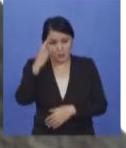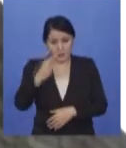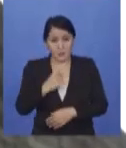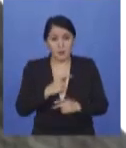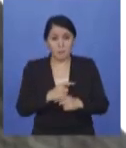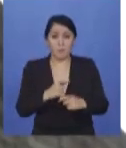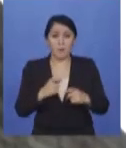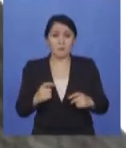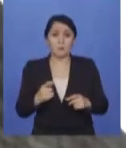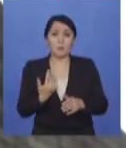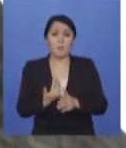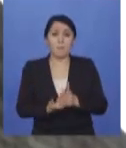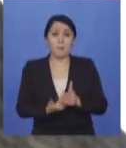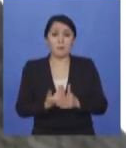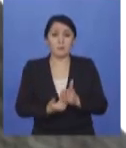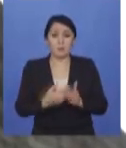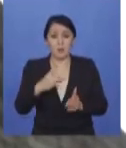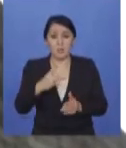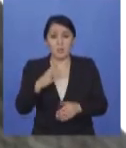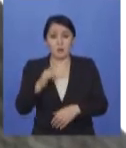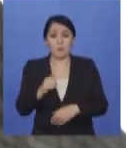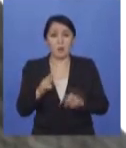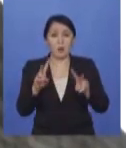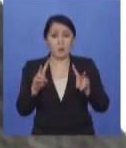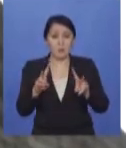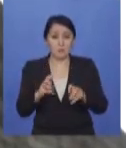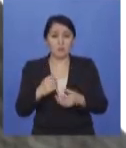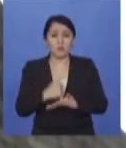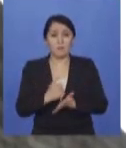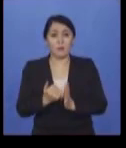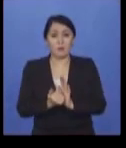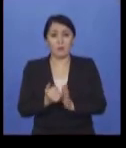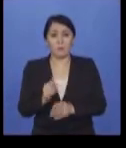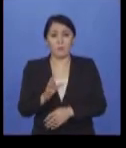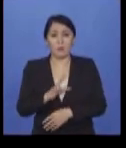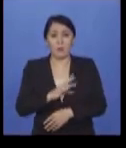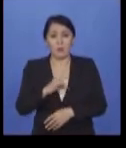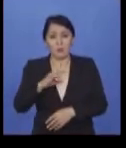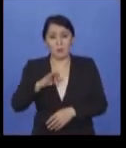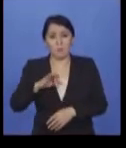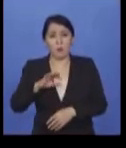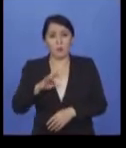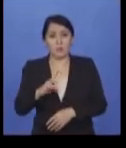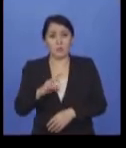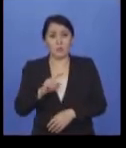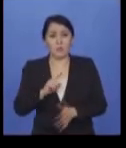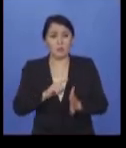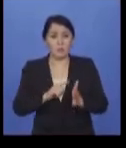азаматтарымен ақылдасып, Теміртау деген атты солай бекітіп едік дейді. Нұртас Дәндібайұлы